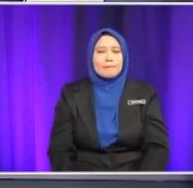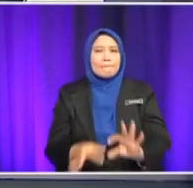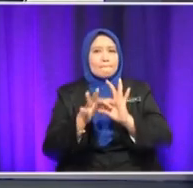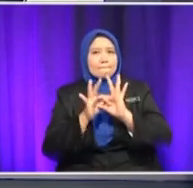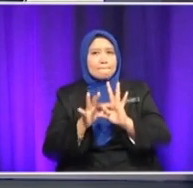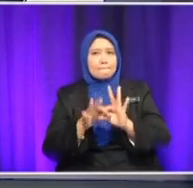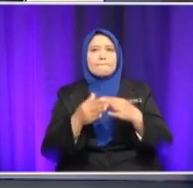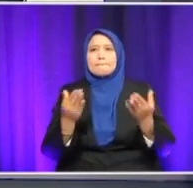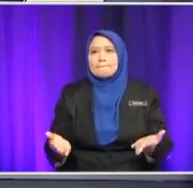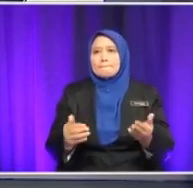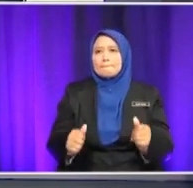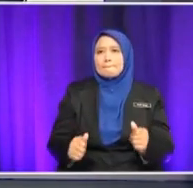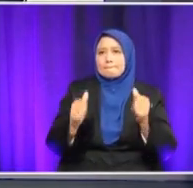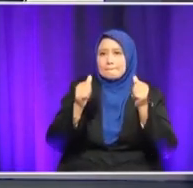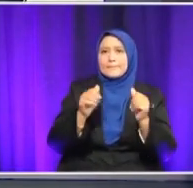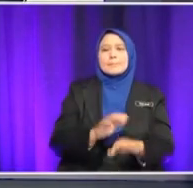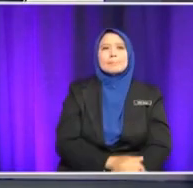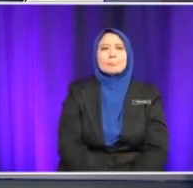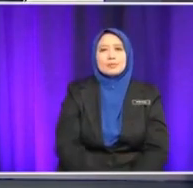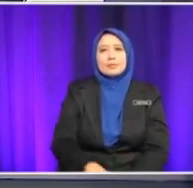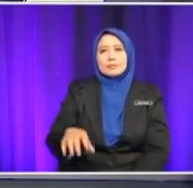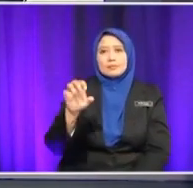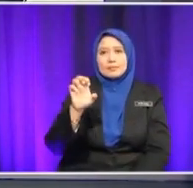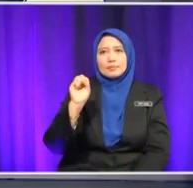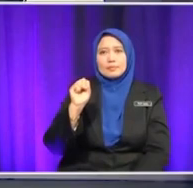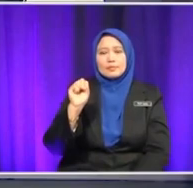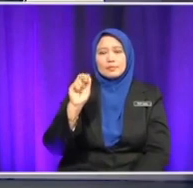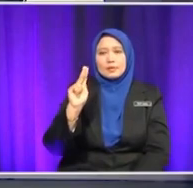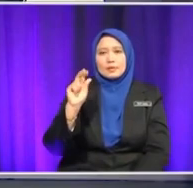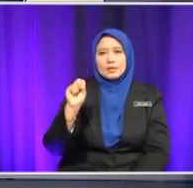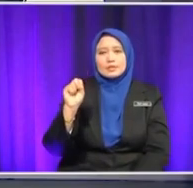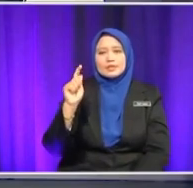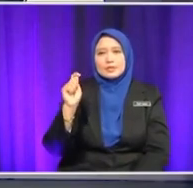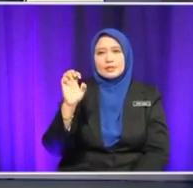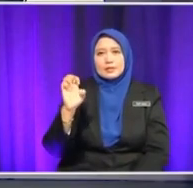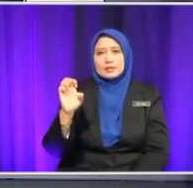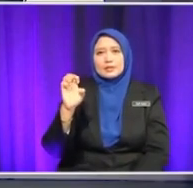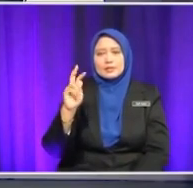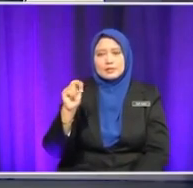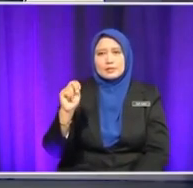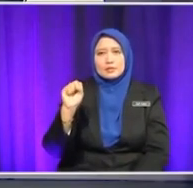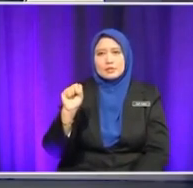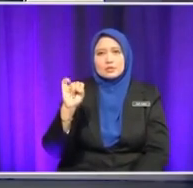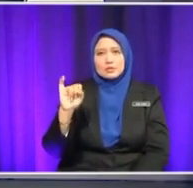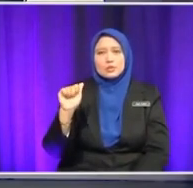murid-murid kita di tiga dan tiga untuk masuk ke aliran ketika tempat